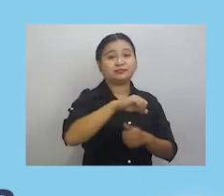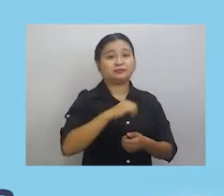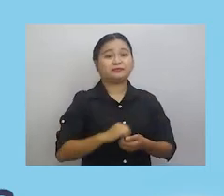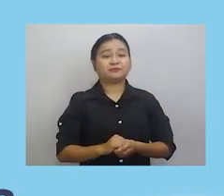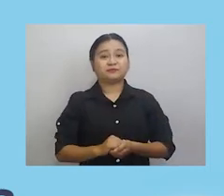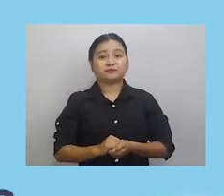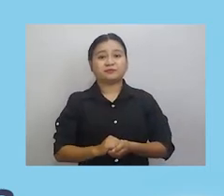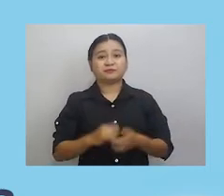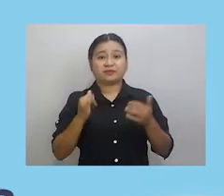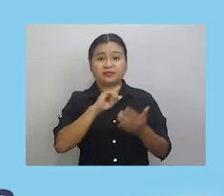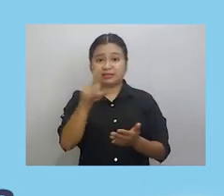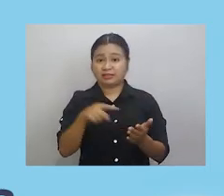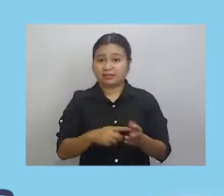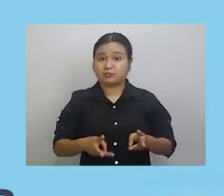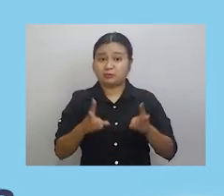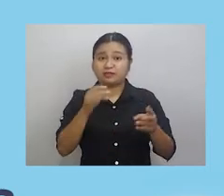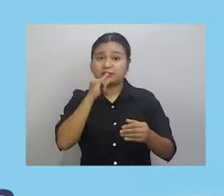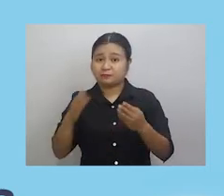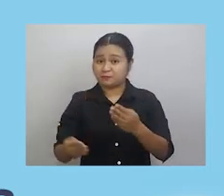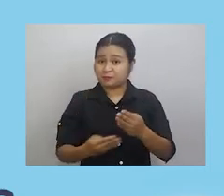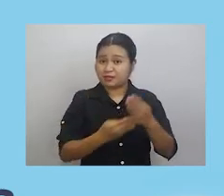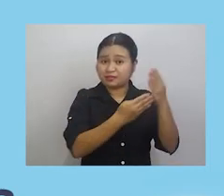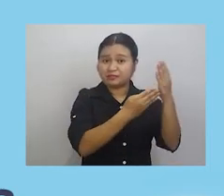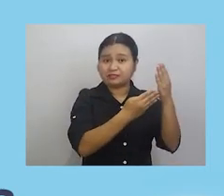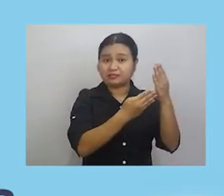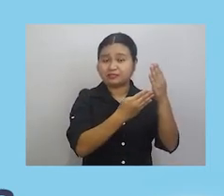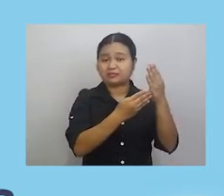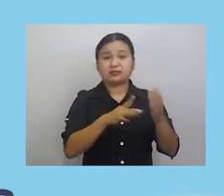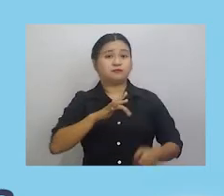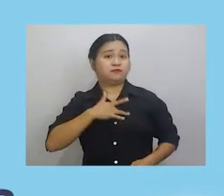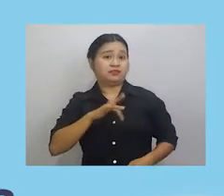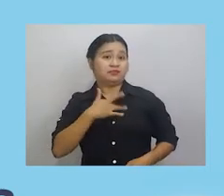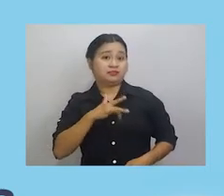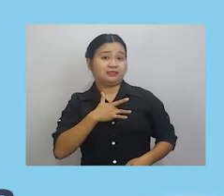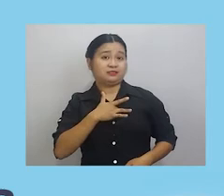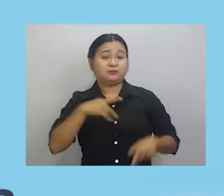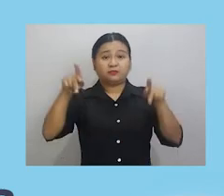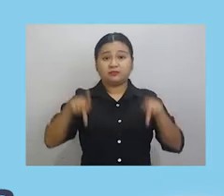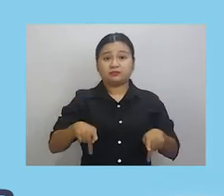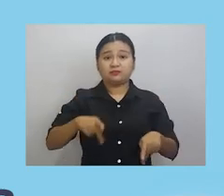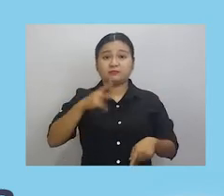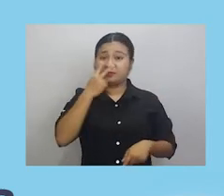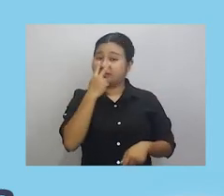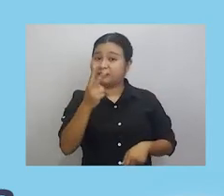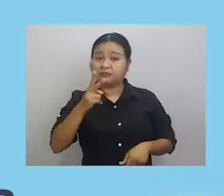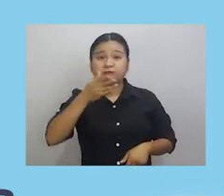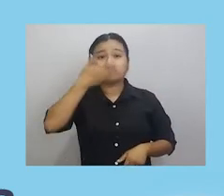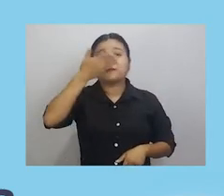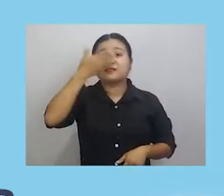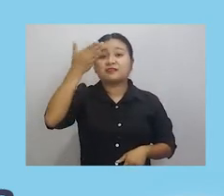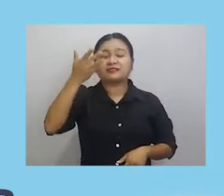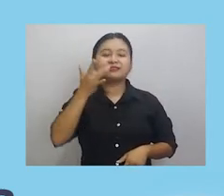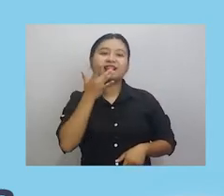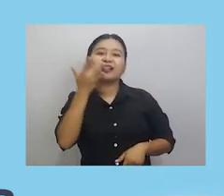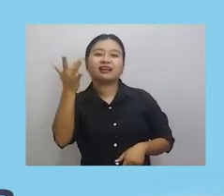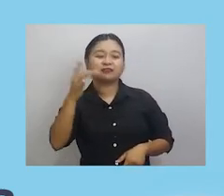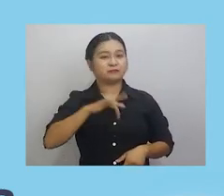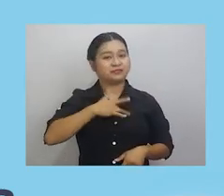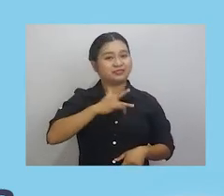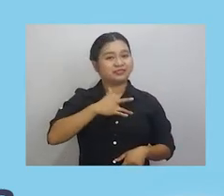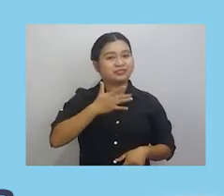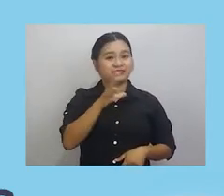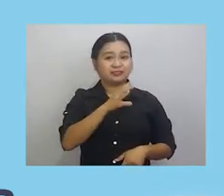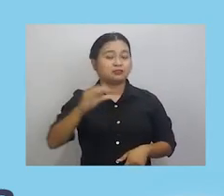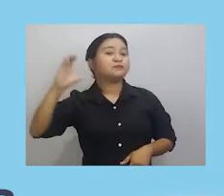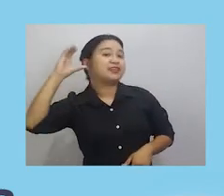ito ay kadalasang nakabatay sa pandama ng tao, sa paningin, pangamoy, panlasa, pandama